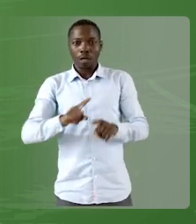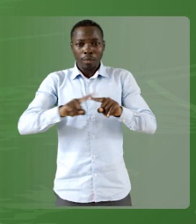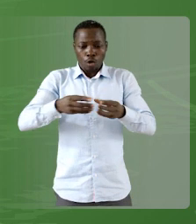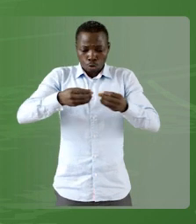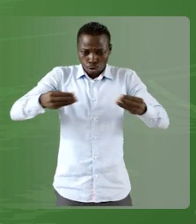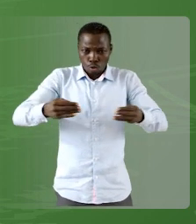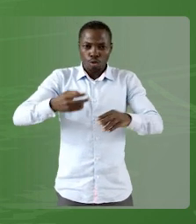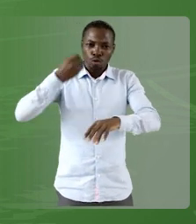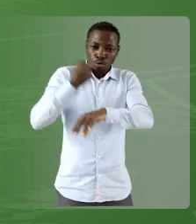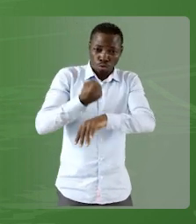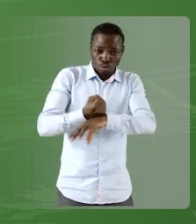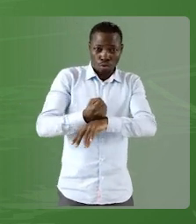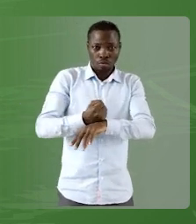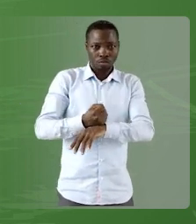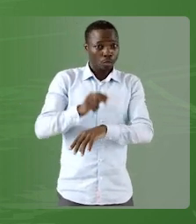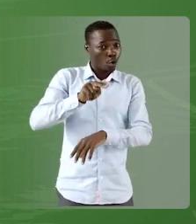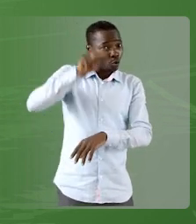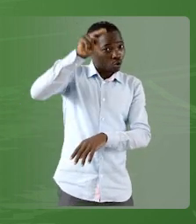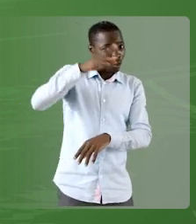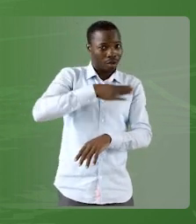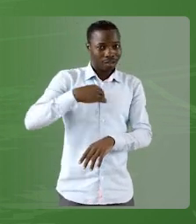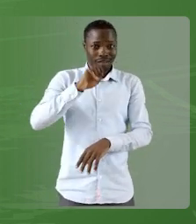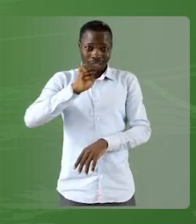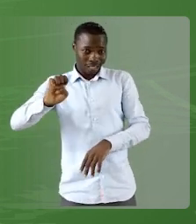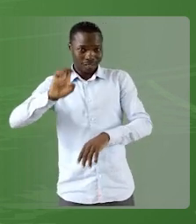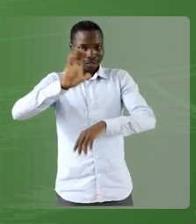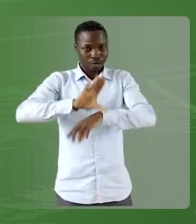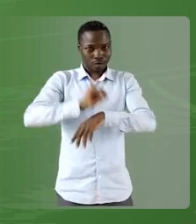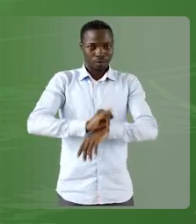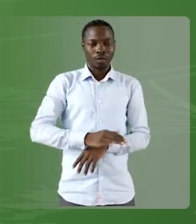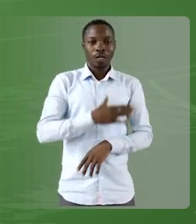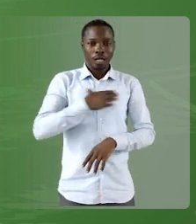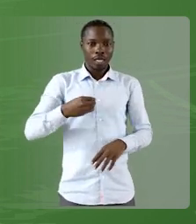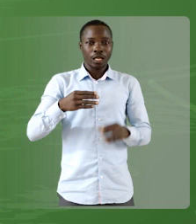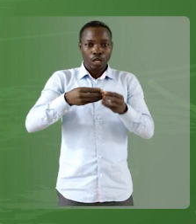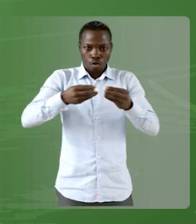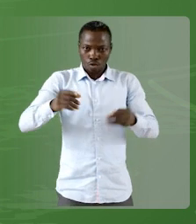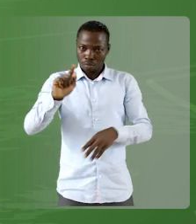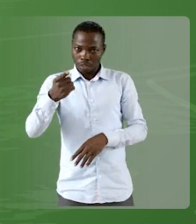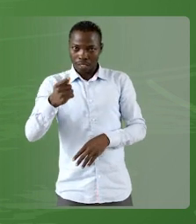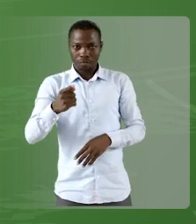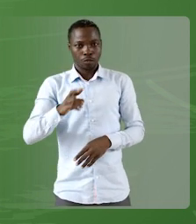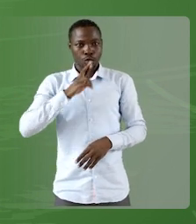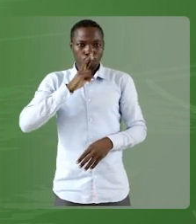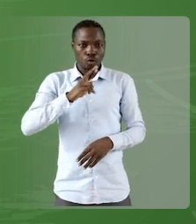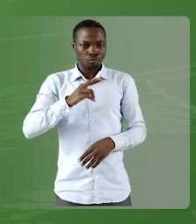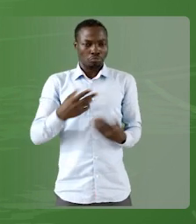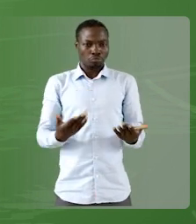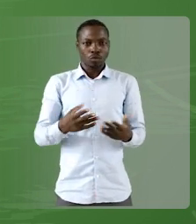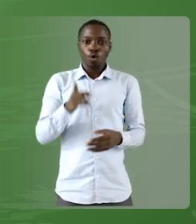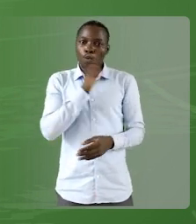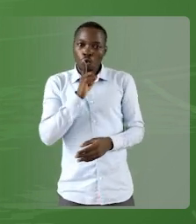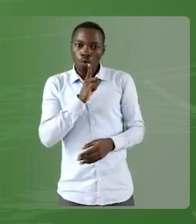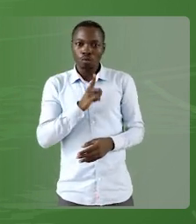sont situés au nord et à l'est. Et enfin, les sols bruns sont situés au centre et